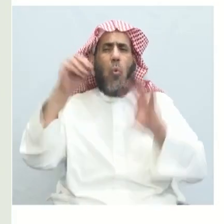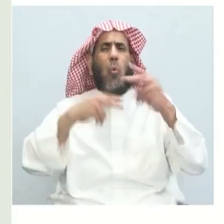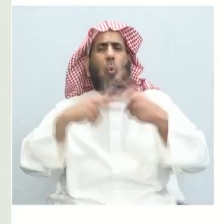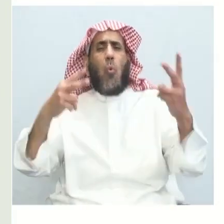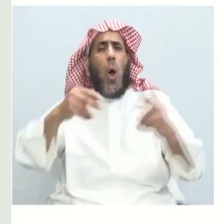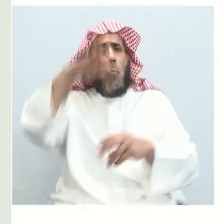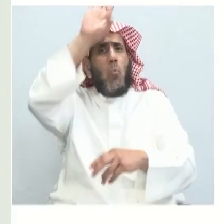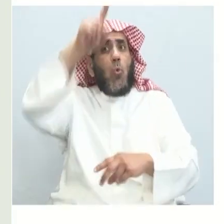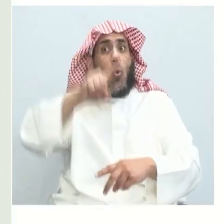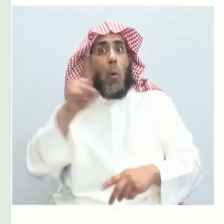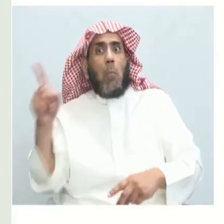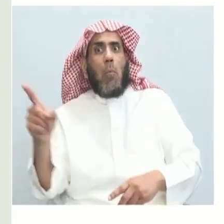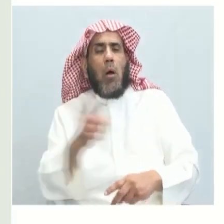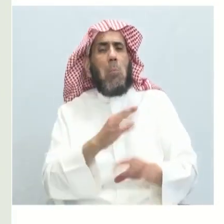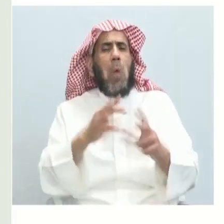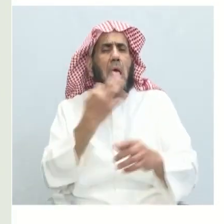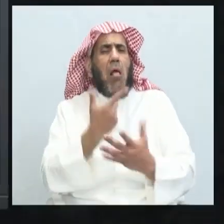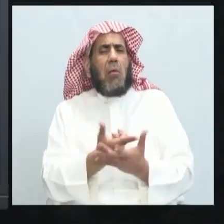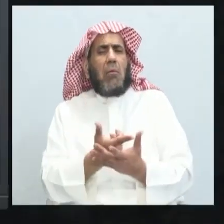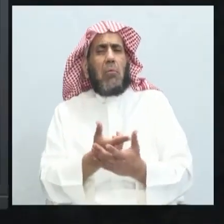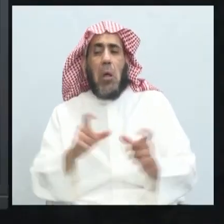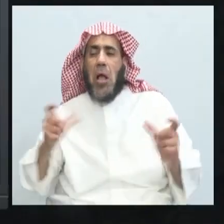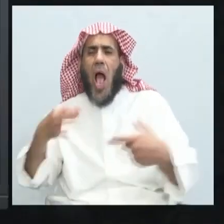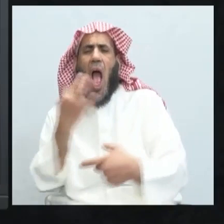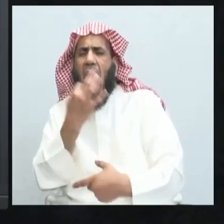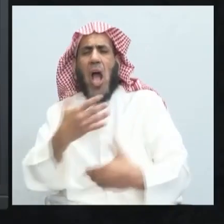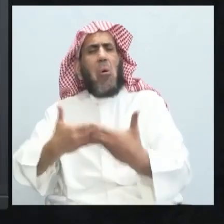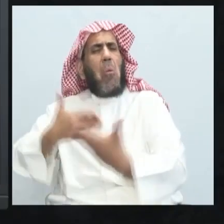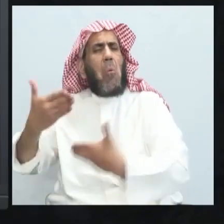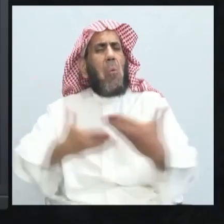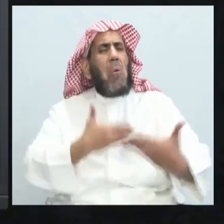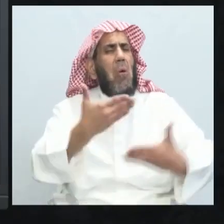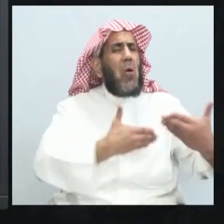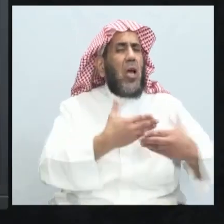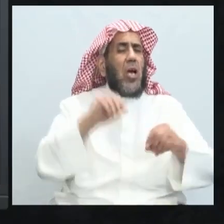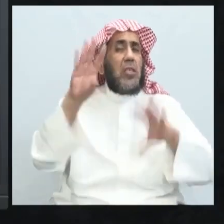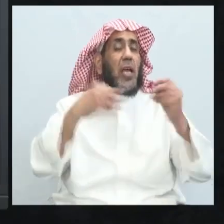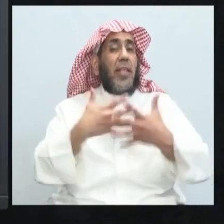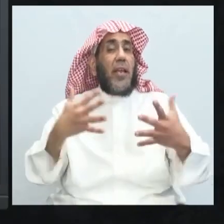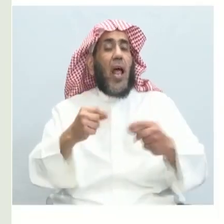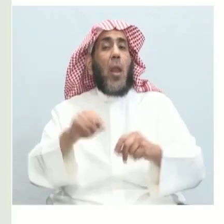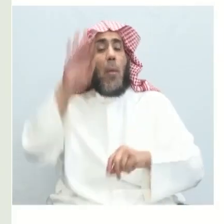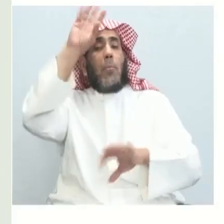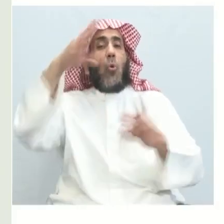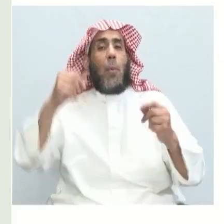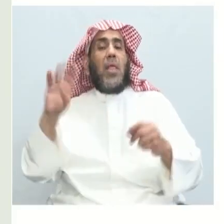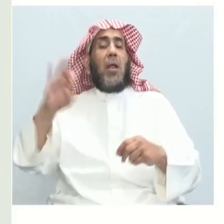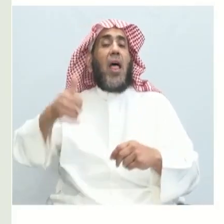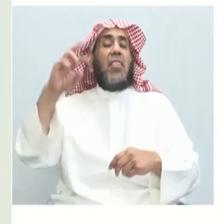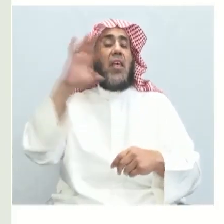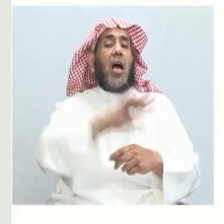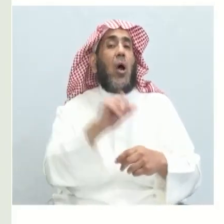ملوكهم طبعا لاحظ عن ماذا يتحدثون او كان ما هي اهم الموضوعات كان العرب يقصون كثيرا عن ملوكهم من المناذره